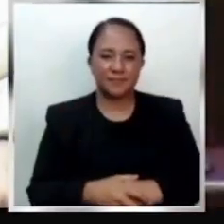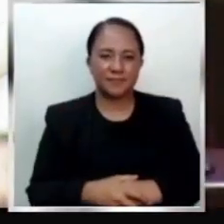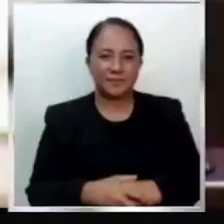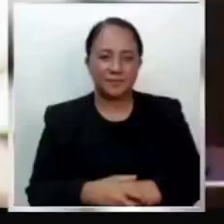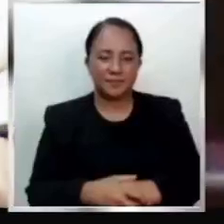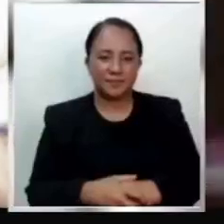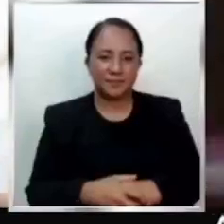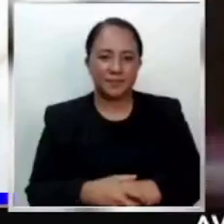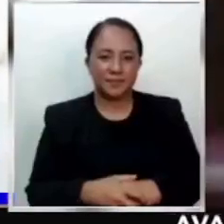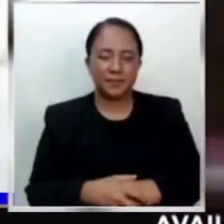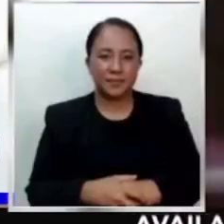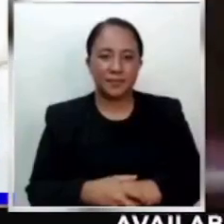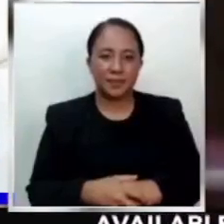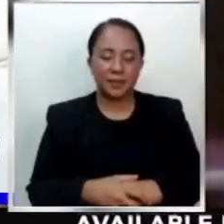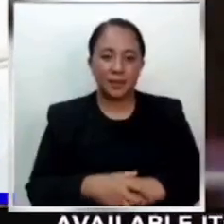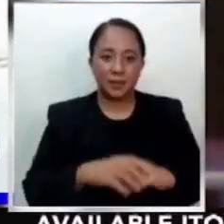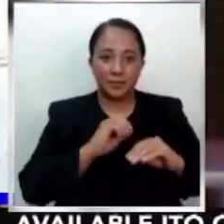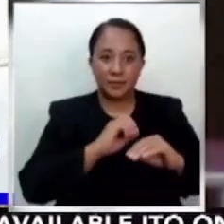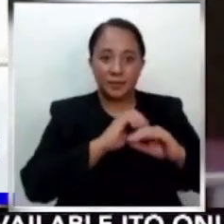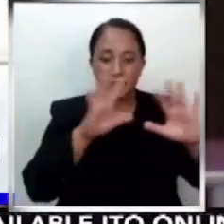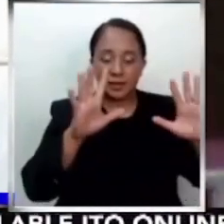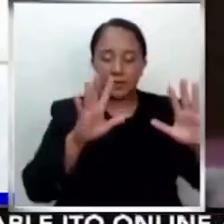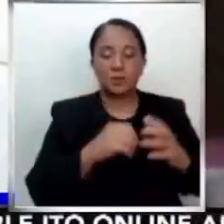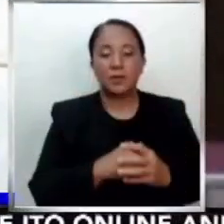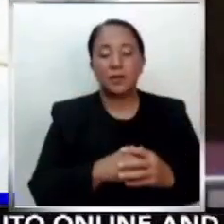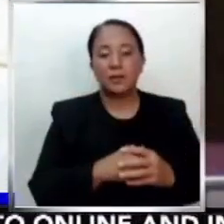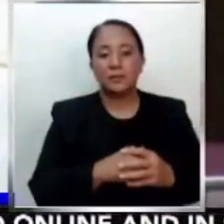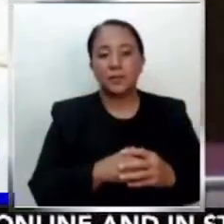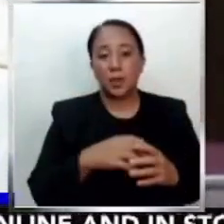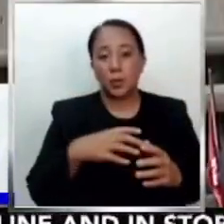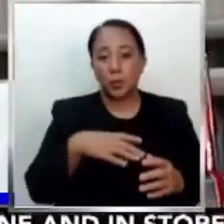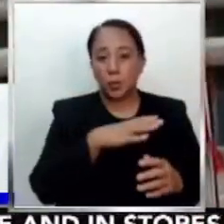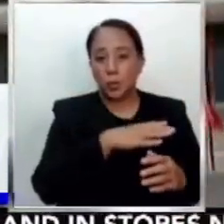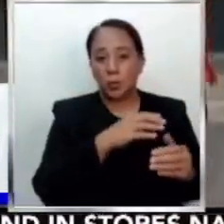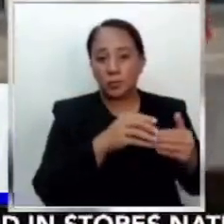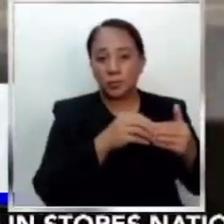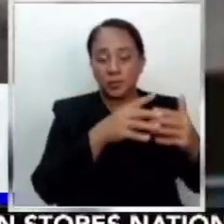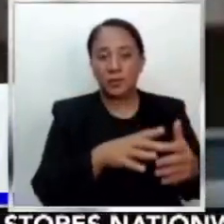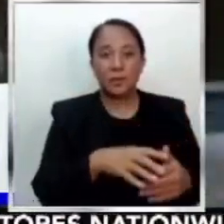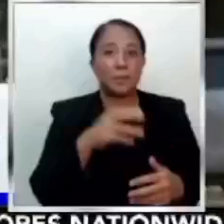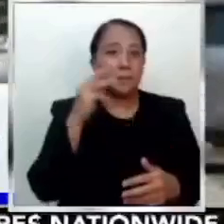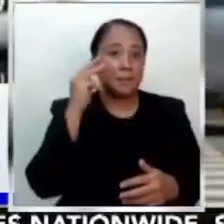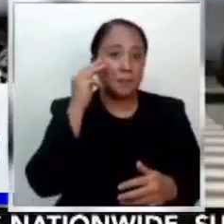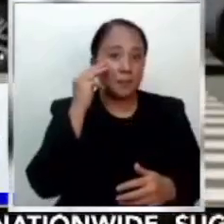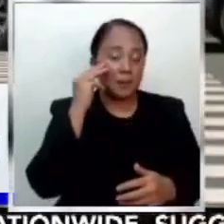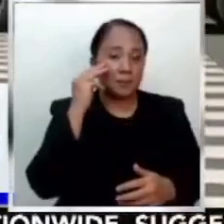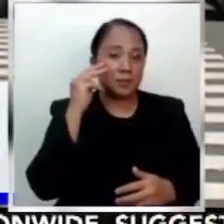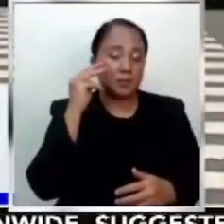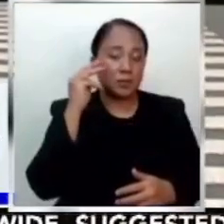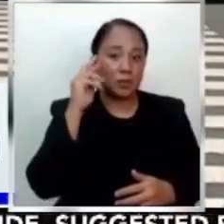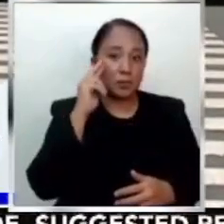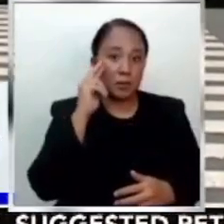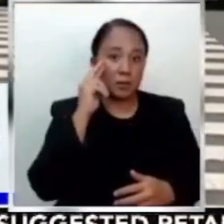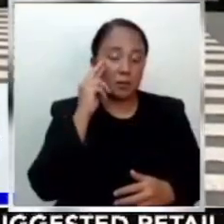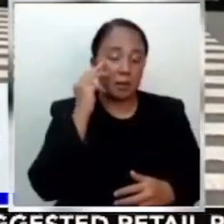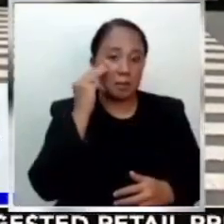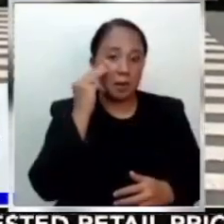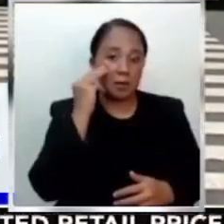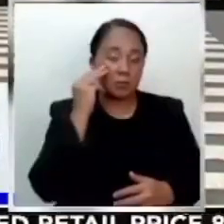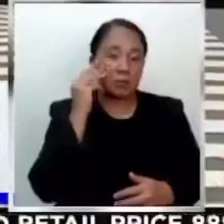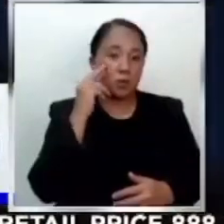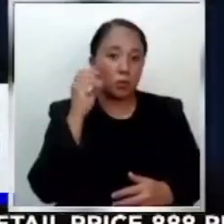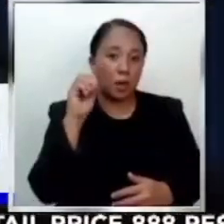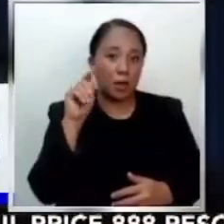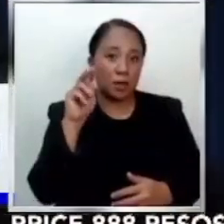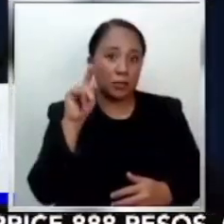Kung malinaw ng susunod na House Speaker si House Majority Leader Martin Romualdez, marami pang usapan at negosasyon para sa susunod na pinuno ng